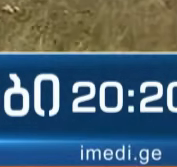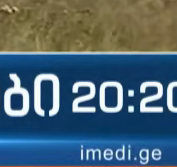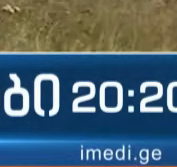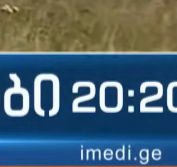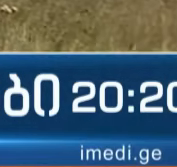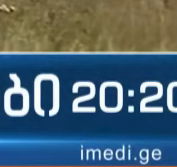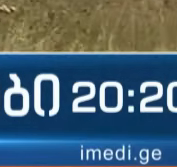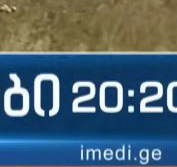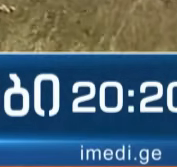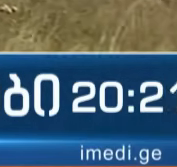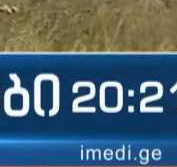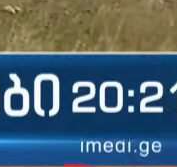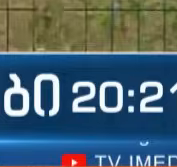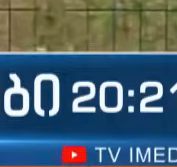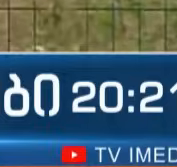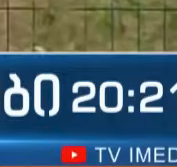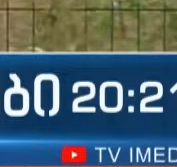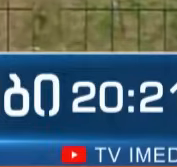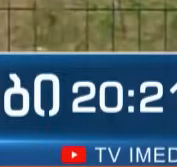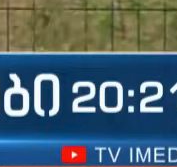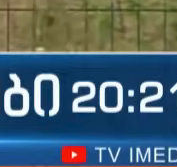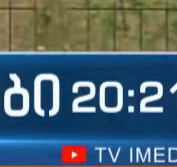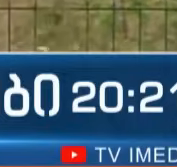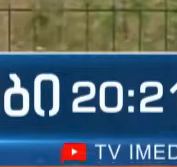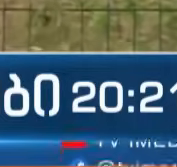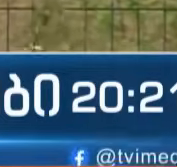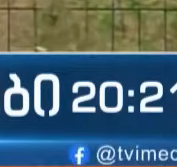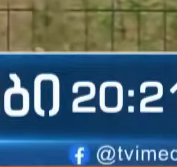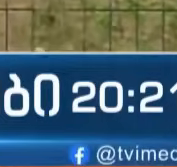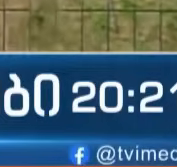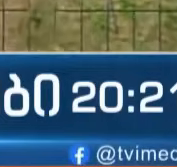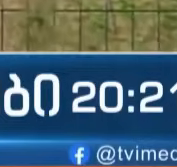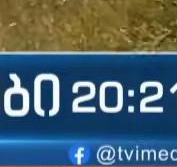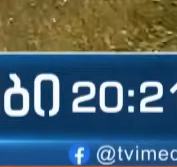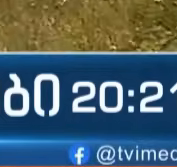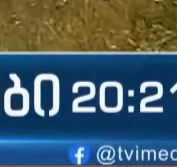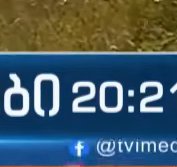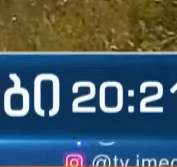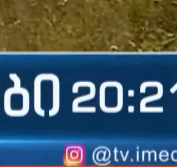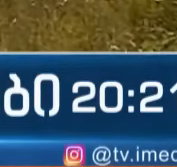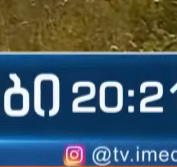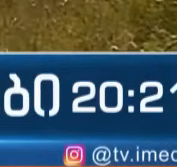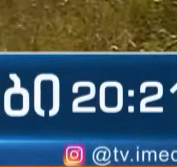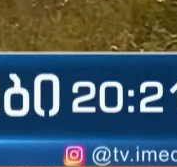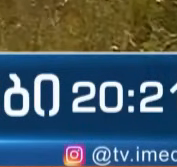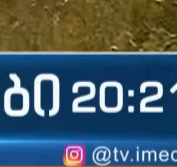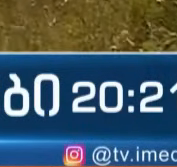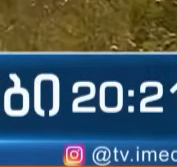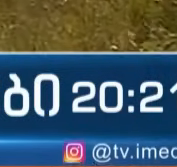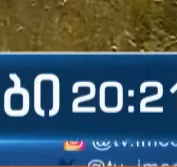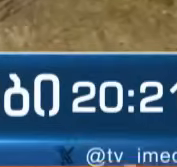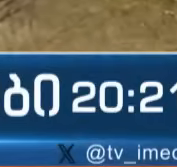Prioritatea უცვლელია მაშინაც, როცა საქმე საქართველოს ტერიტორიულ მთლიანობას ეხება. Ოკუპირებულ ტერიტორიებზე მცხოვრები მოქალაქეების უფლებების დაცვა